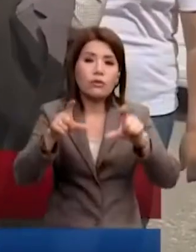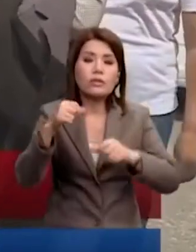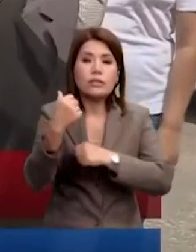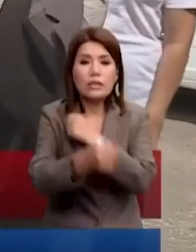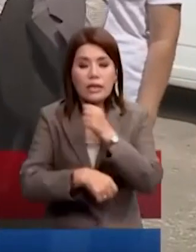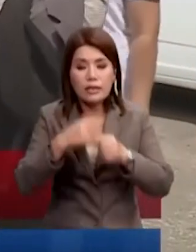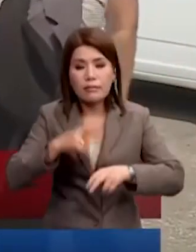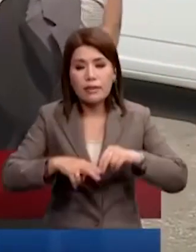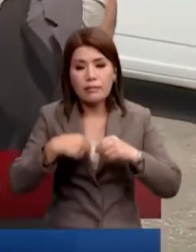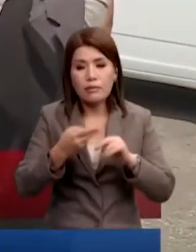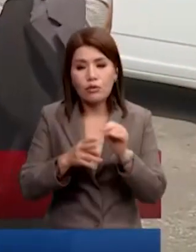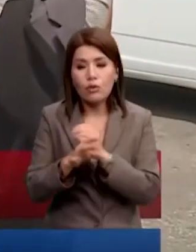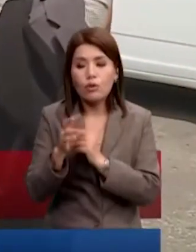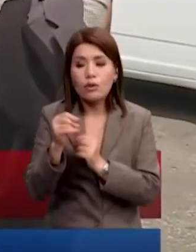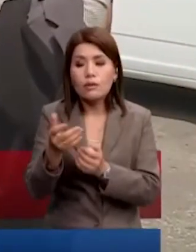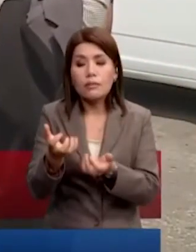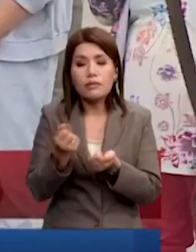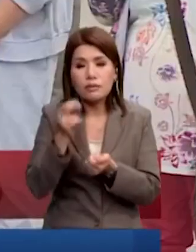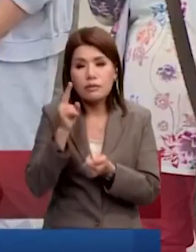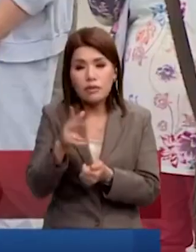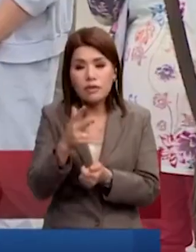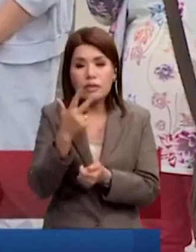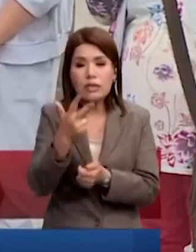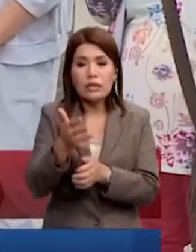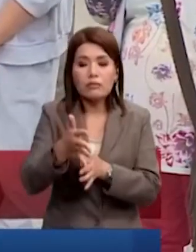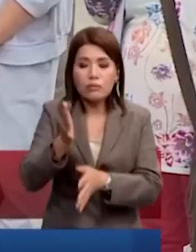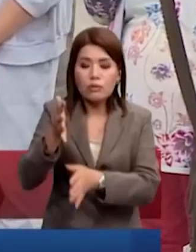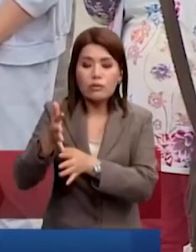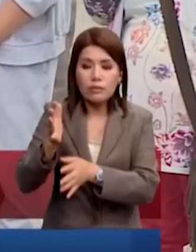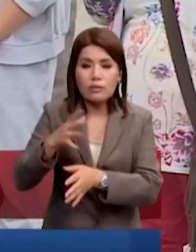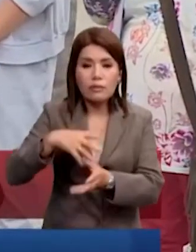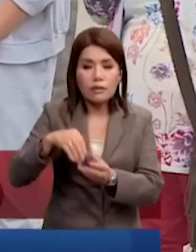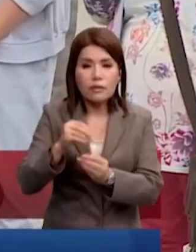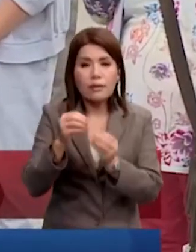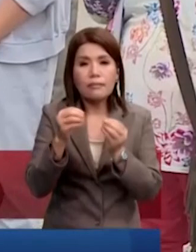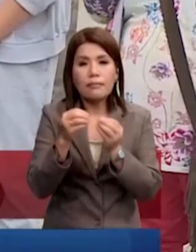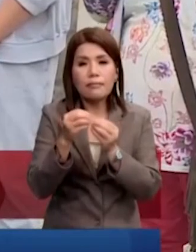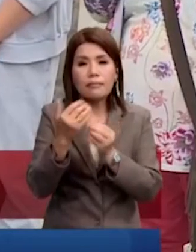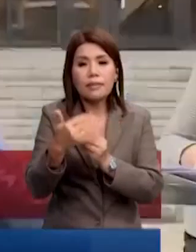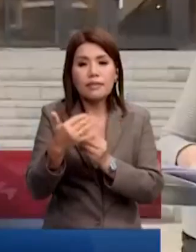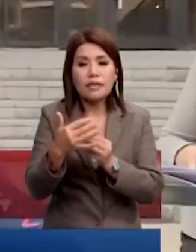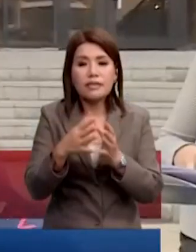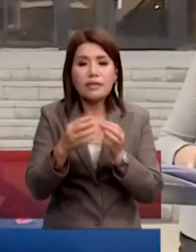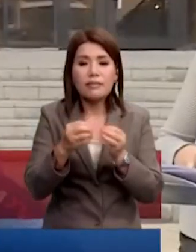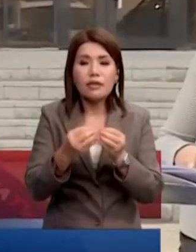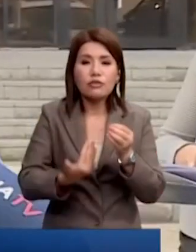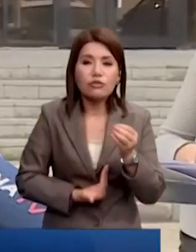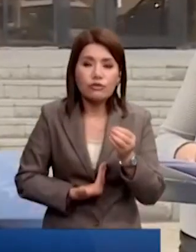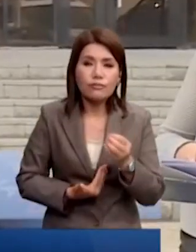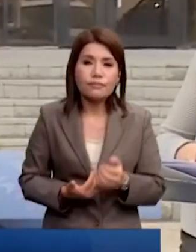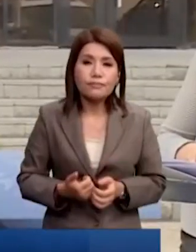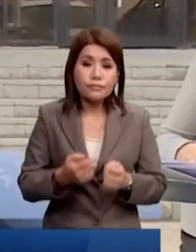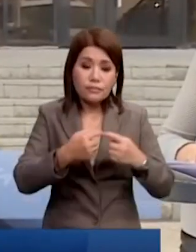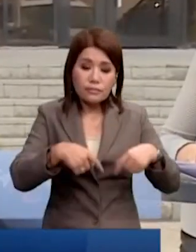материалы. Свои квартиры карагандинцы не могут получить в 3 жилых комплексах. Жилье ждут больше 500 семей. Финансовое положение